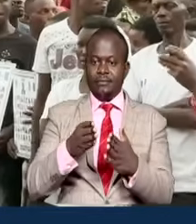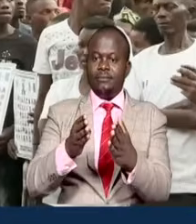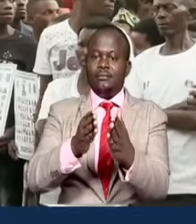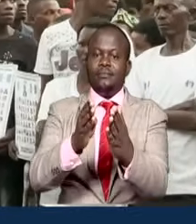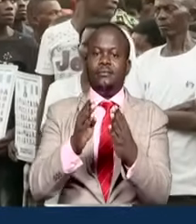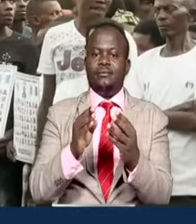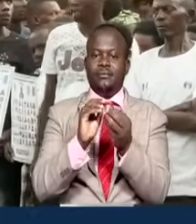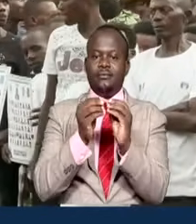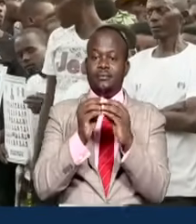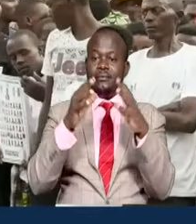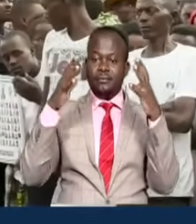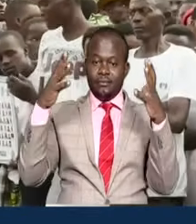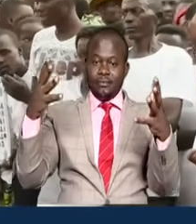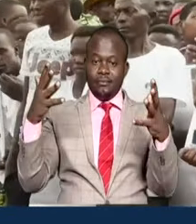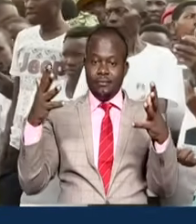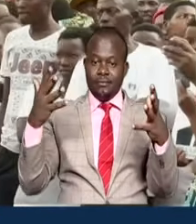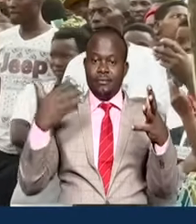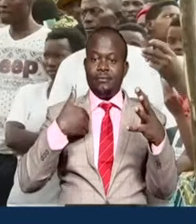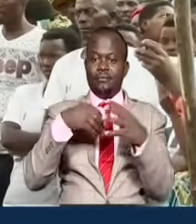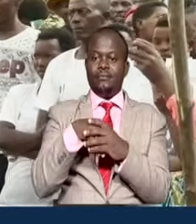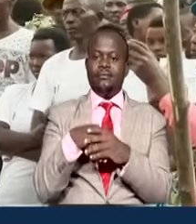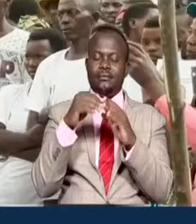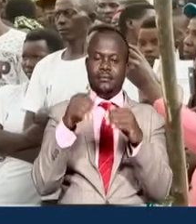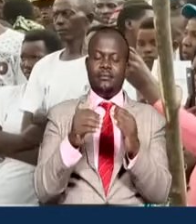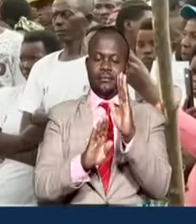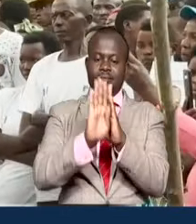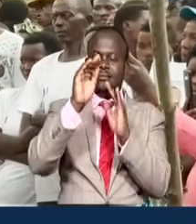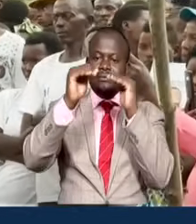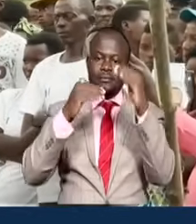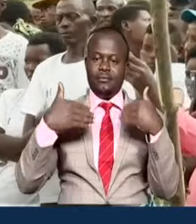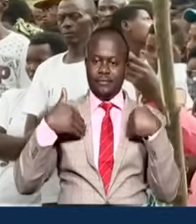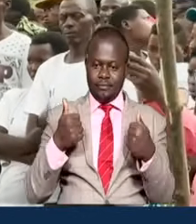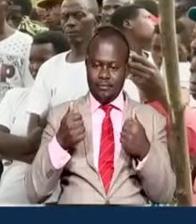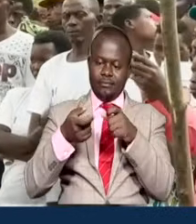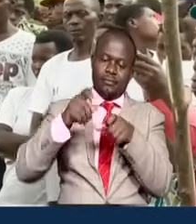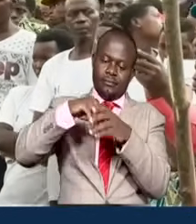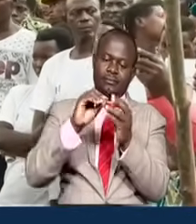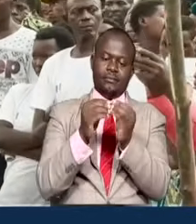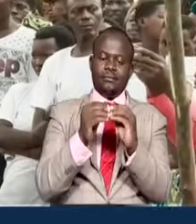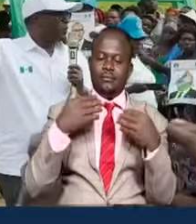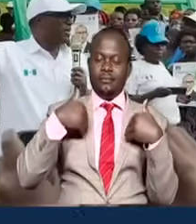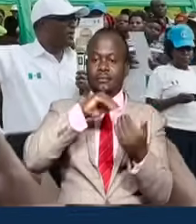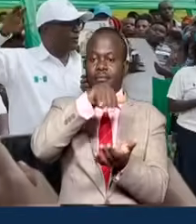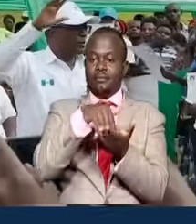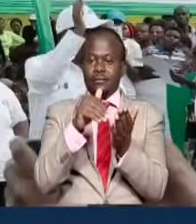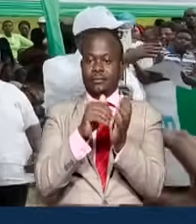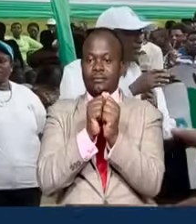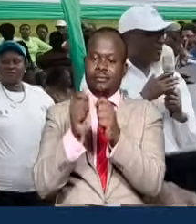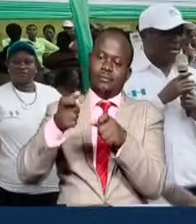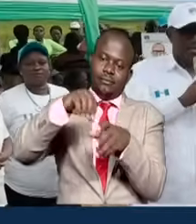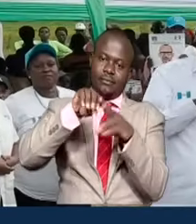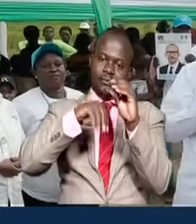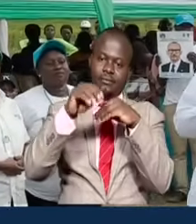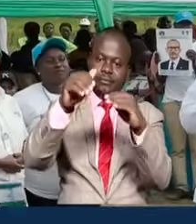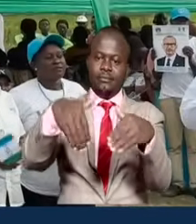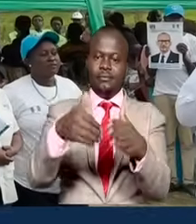aduharura imihanda. Umubare munini ugizwe n'abahinzi. Ingingo zirimo guteza imbere urwego rw'ubuzima, hongerwa umubare w'ibigonderabuzima ndetse no kongera umusaruro